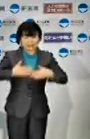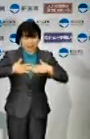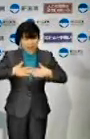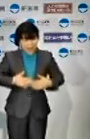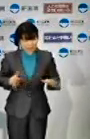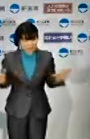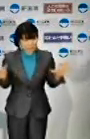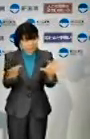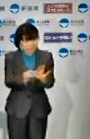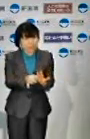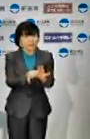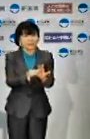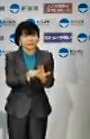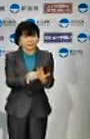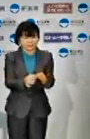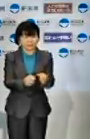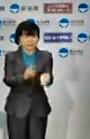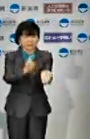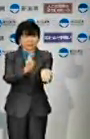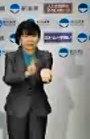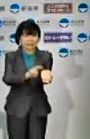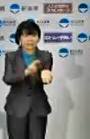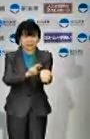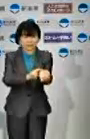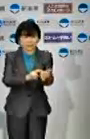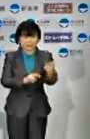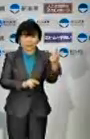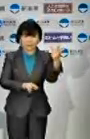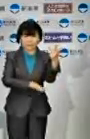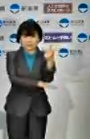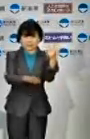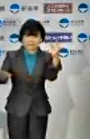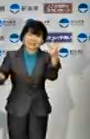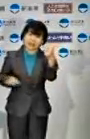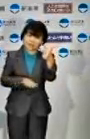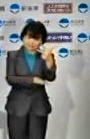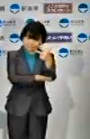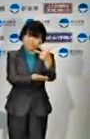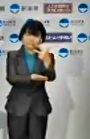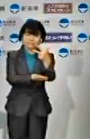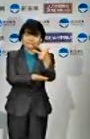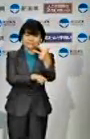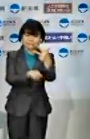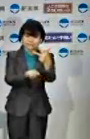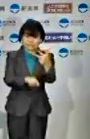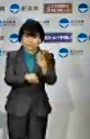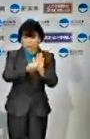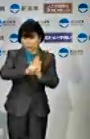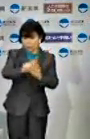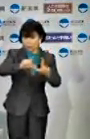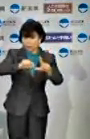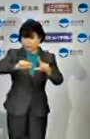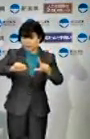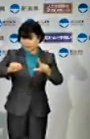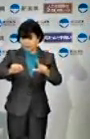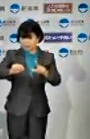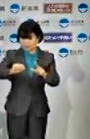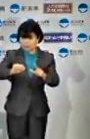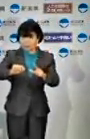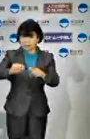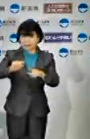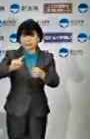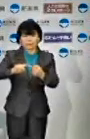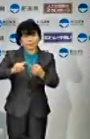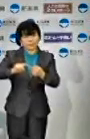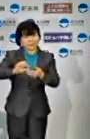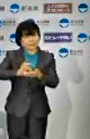る医療の資源をですね、言うならば効率的に使っていけるそうい